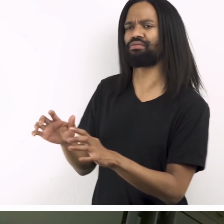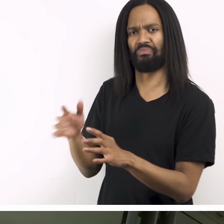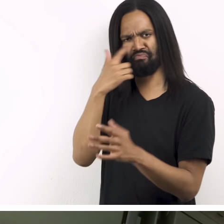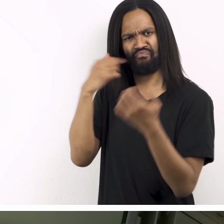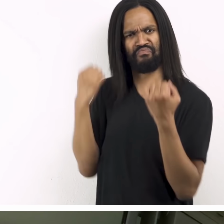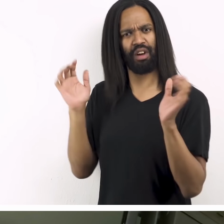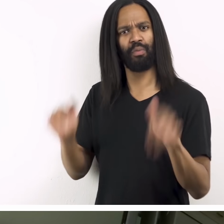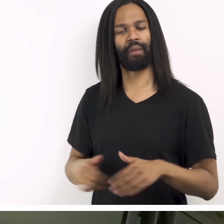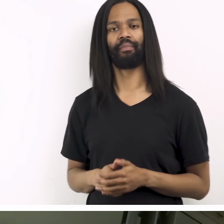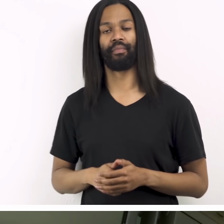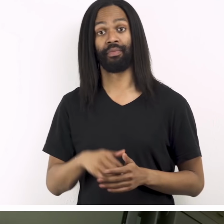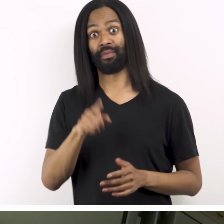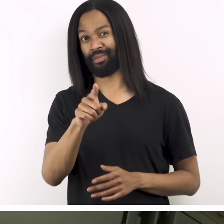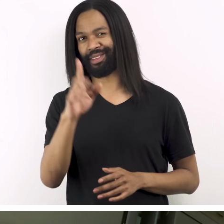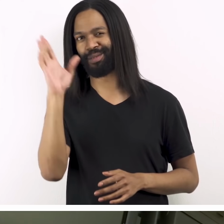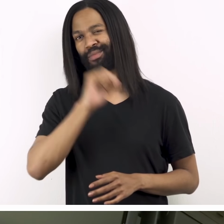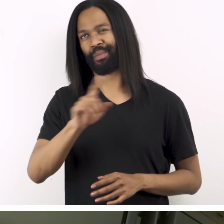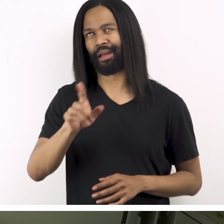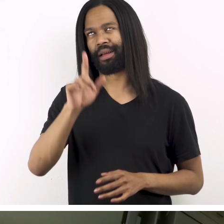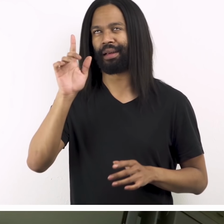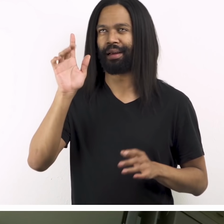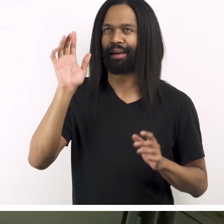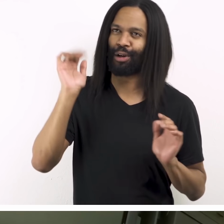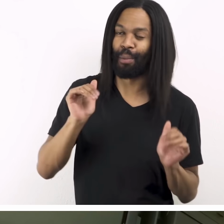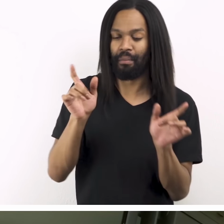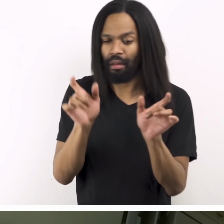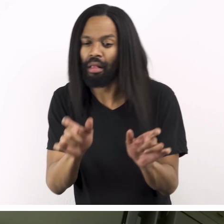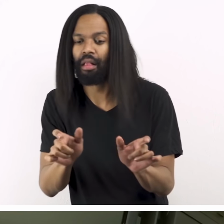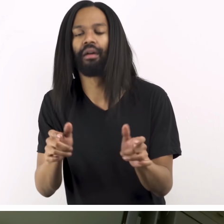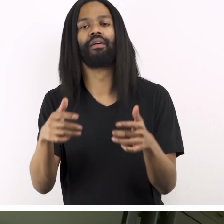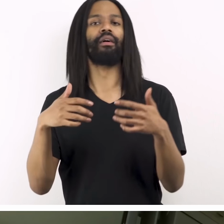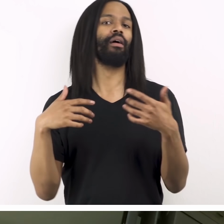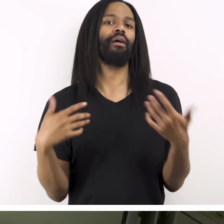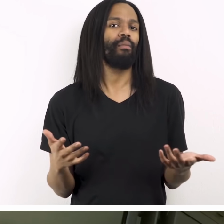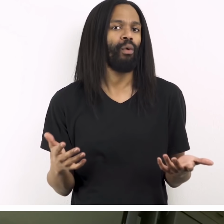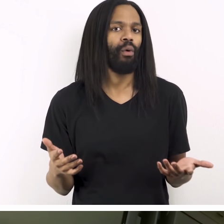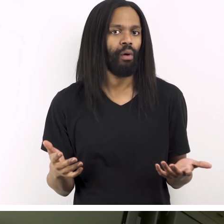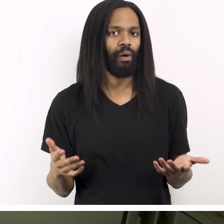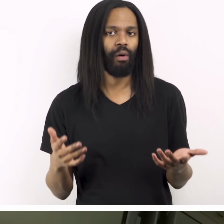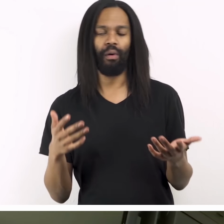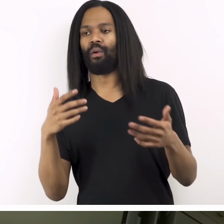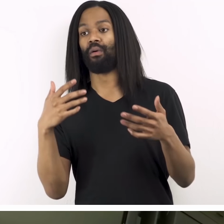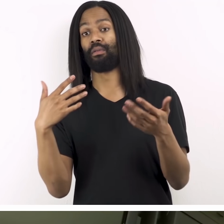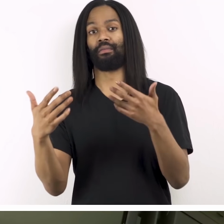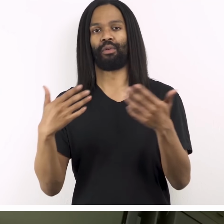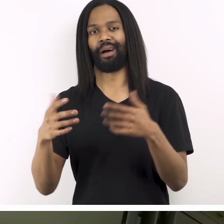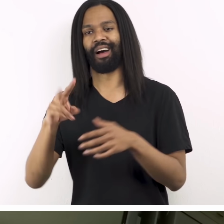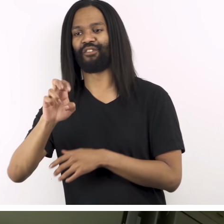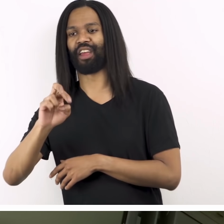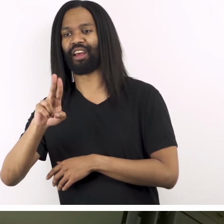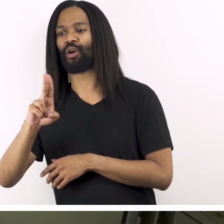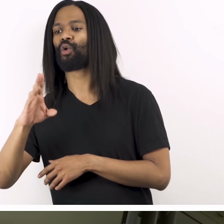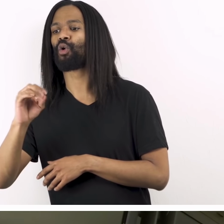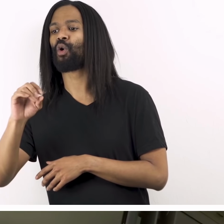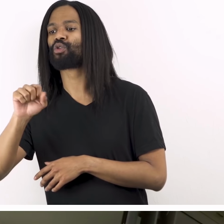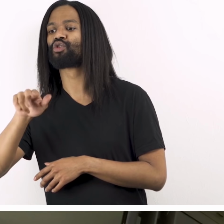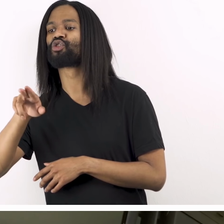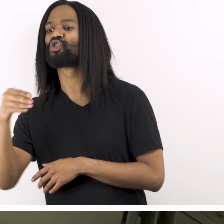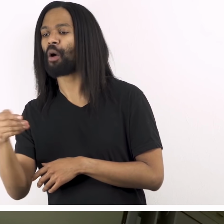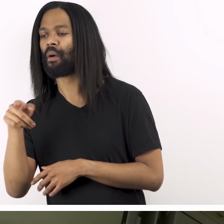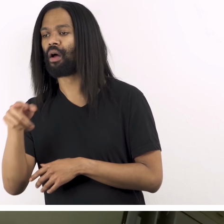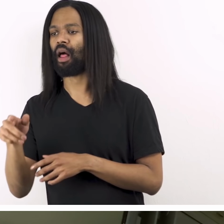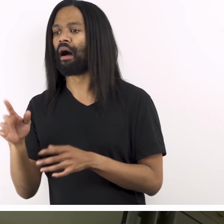dessus parce que faut quand même pas qu'elle soit envahie de nuisibles, mais vous le verrez, elle déchante pas la première piqûre, c'est pas le cas par exemple du verrucosum